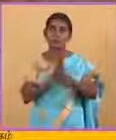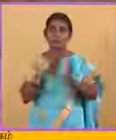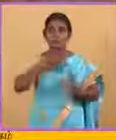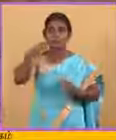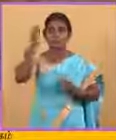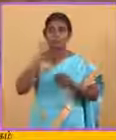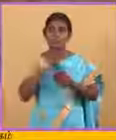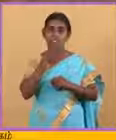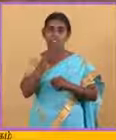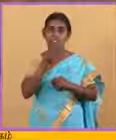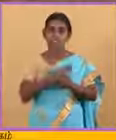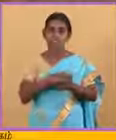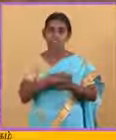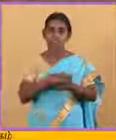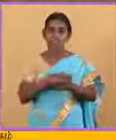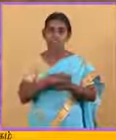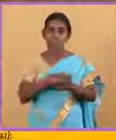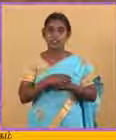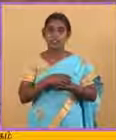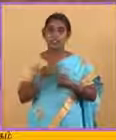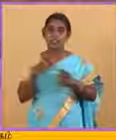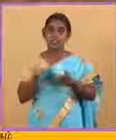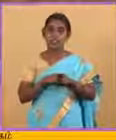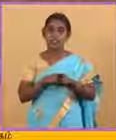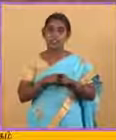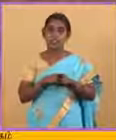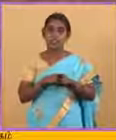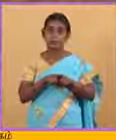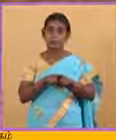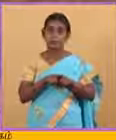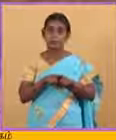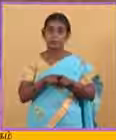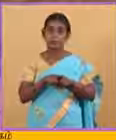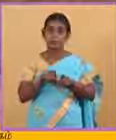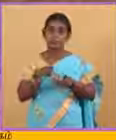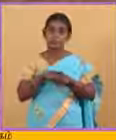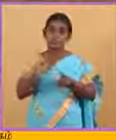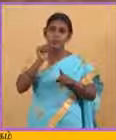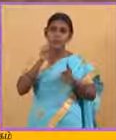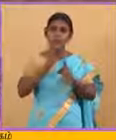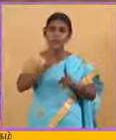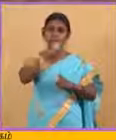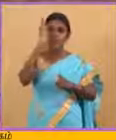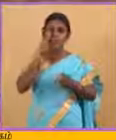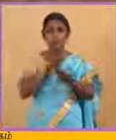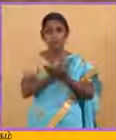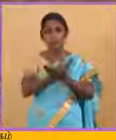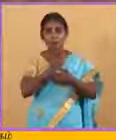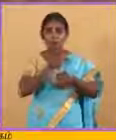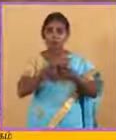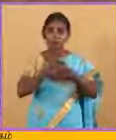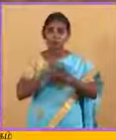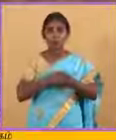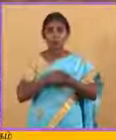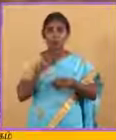நீ பரிசிலாக இருந்தாய், அதாவது அன்பாக பழகினாய். நீ பழகிய பழக்கத்திற்கு இது அழகல்ல.